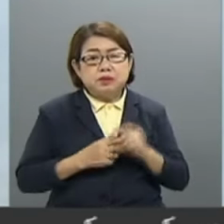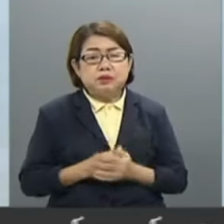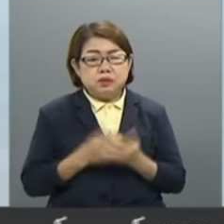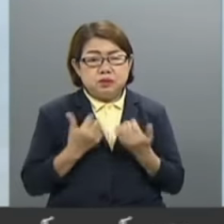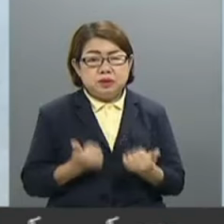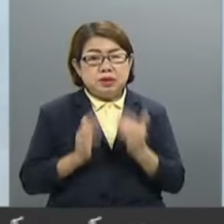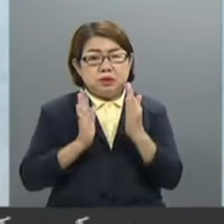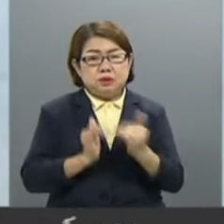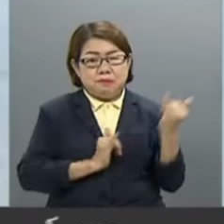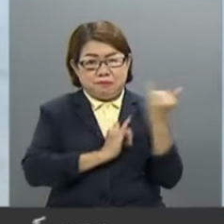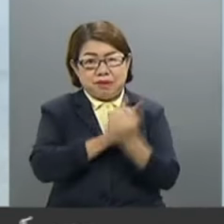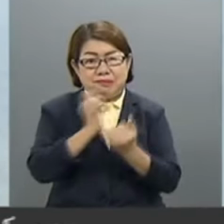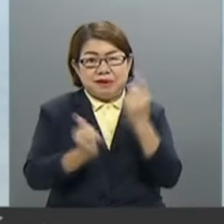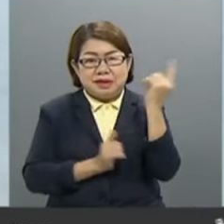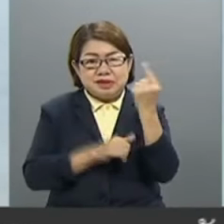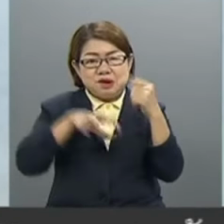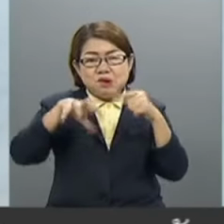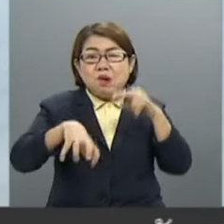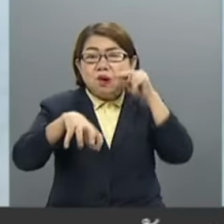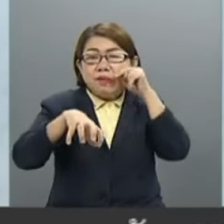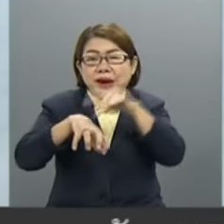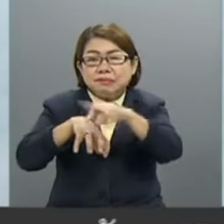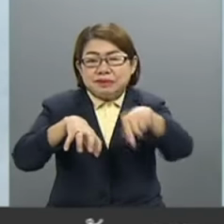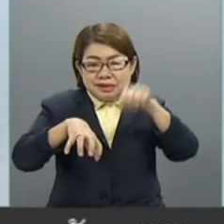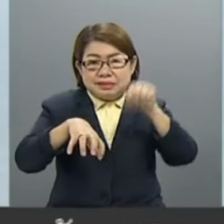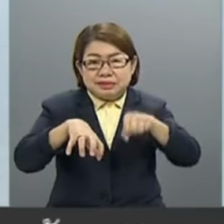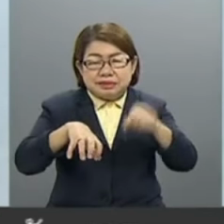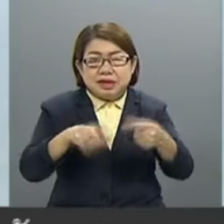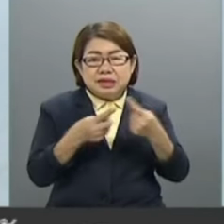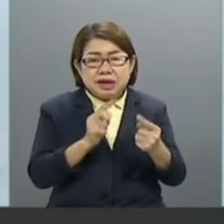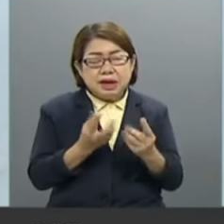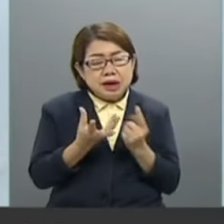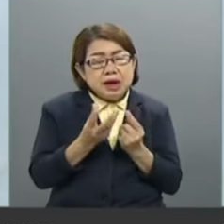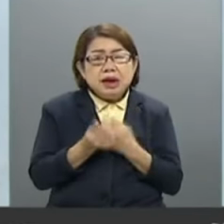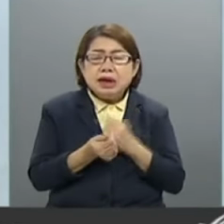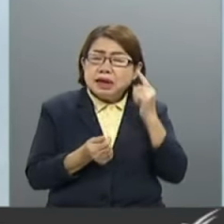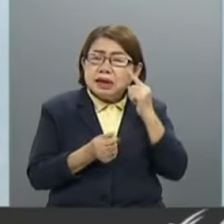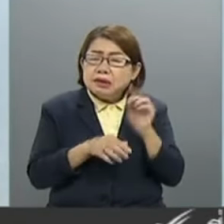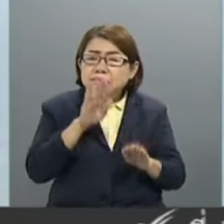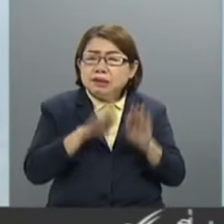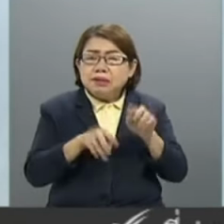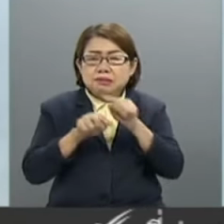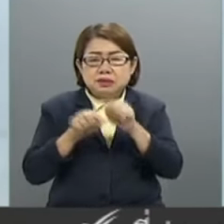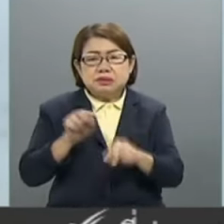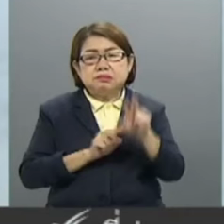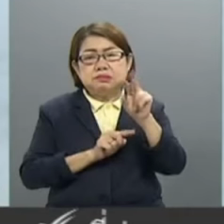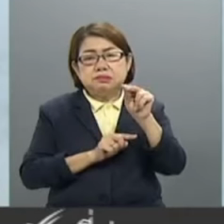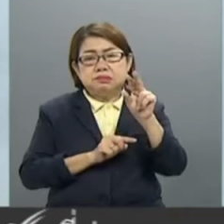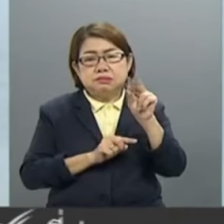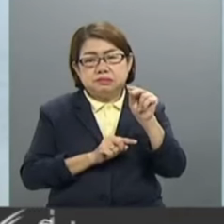ม็ดคึกคักก็ตามแต่ว่าถ้าดูตัวเลขของการท่องเที่ยวแล้วอยู่ที่ประมาณ 30% ของจำนวนห้องพักทั้งห